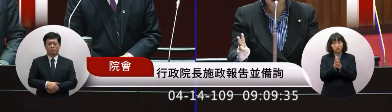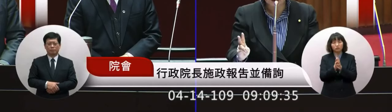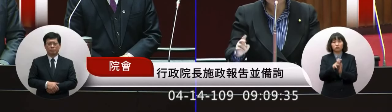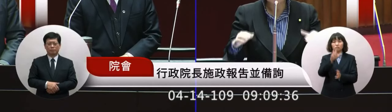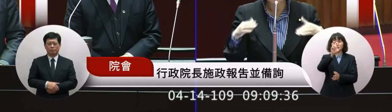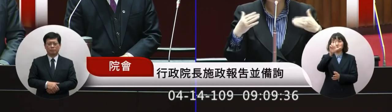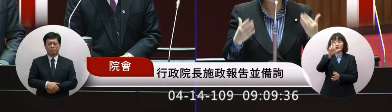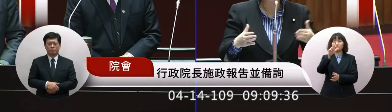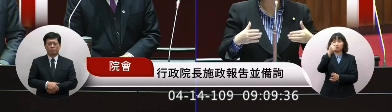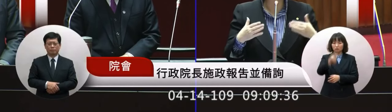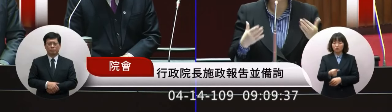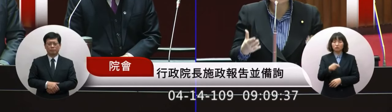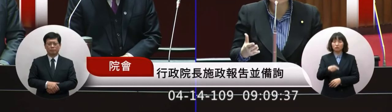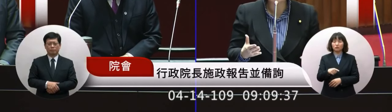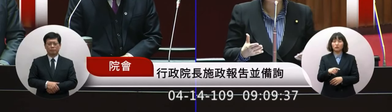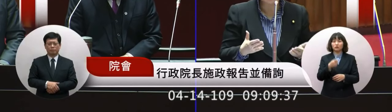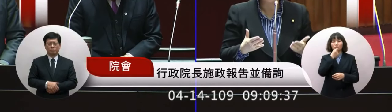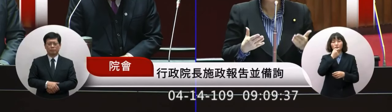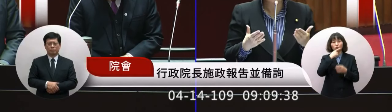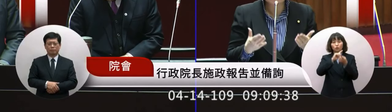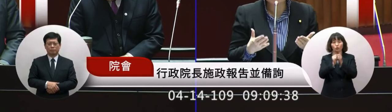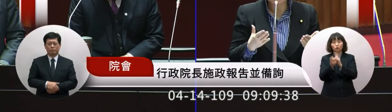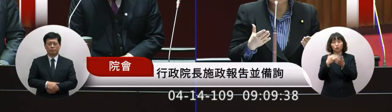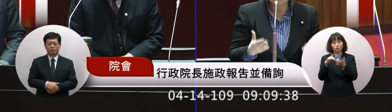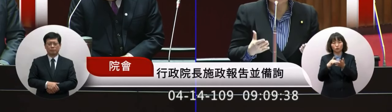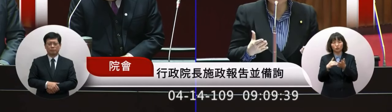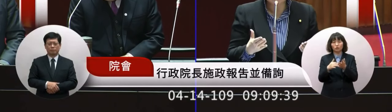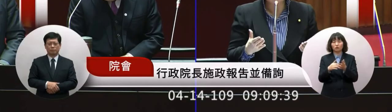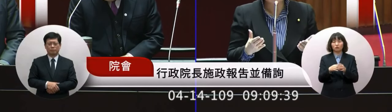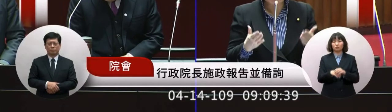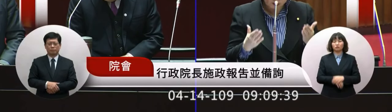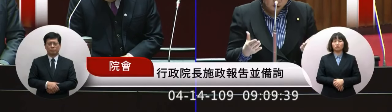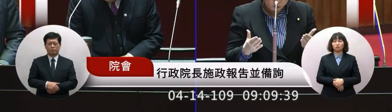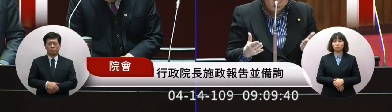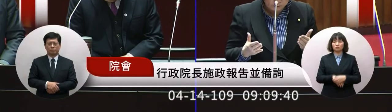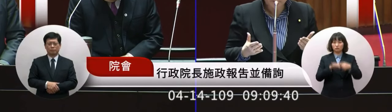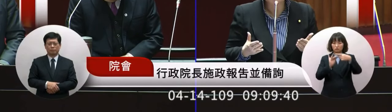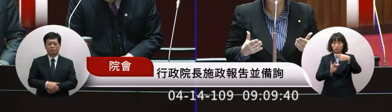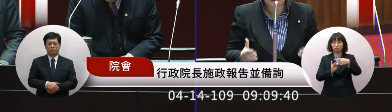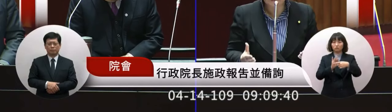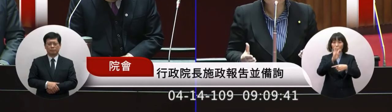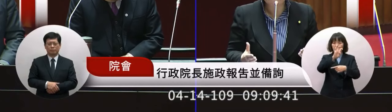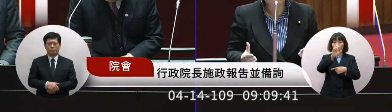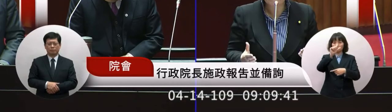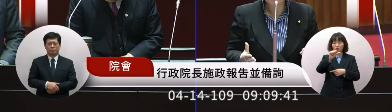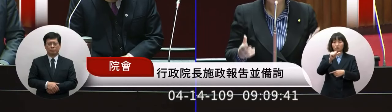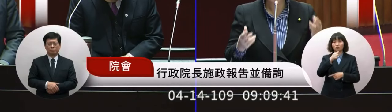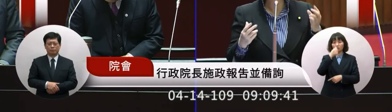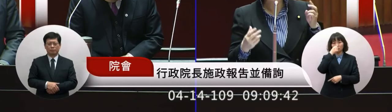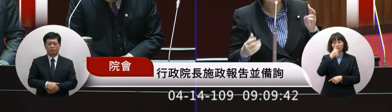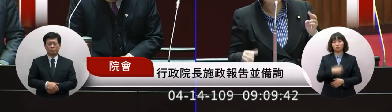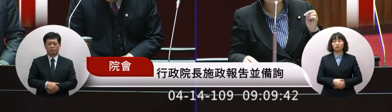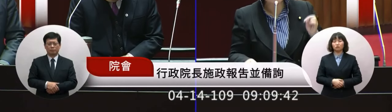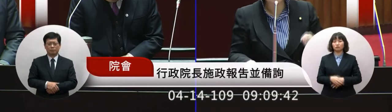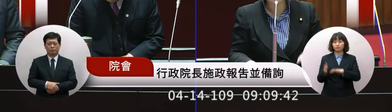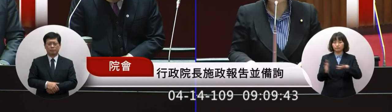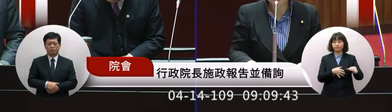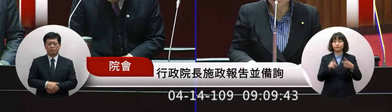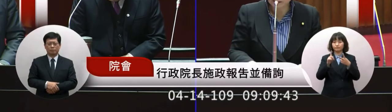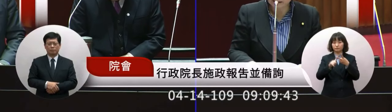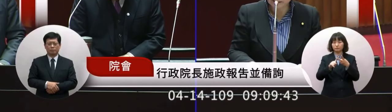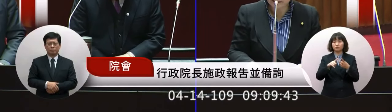77亿，也就是占着第一期的这个预算里面的45%。我们再来看第